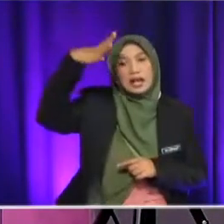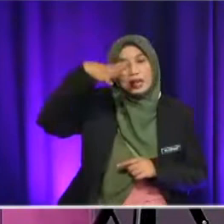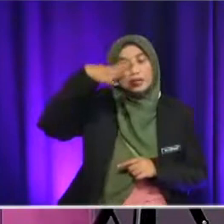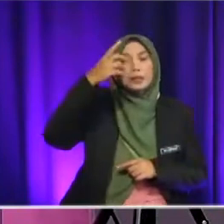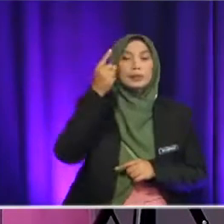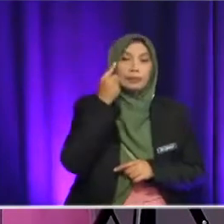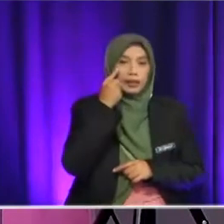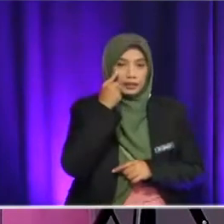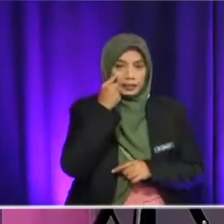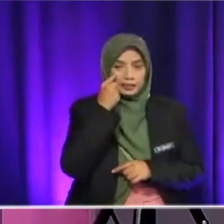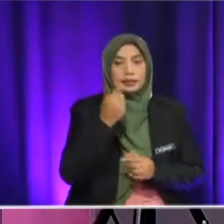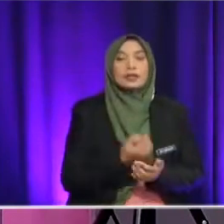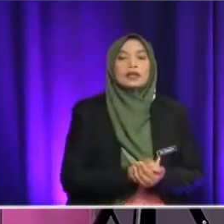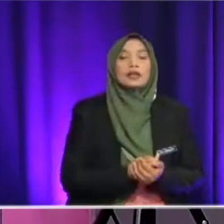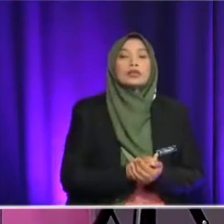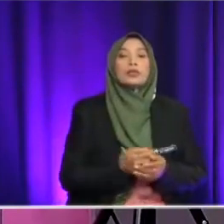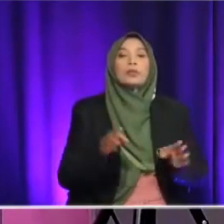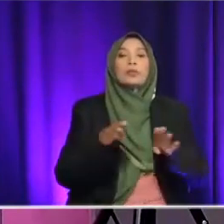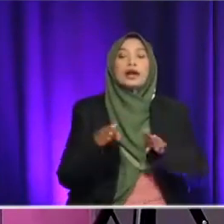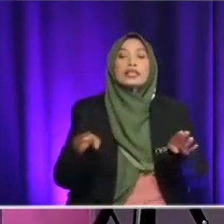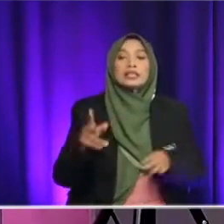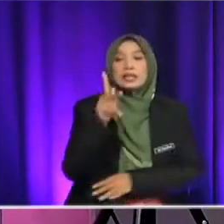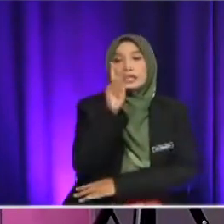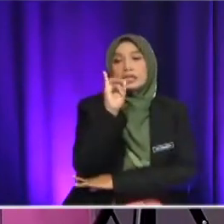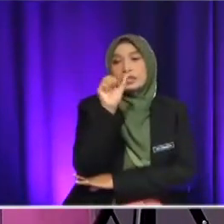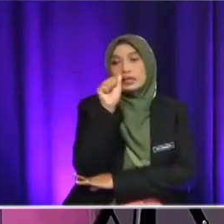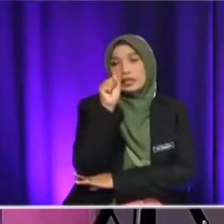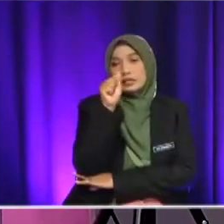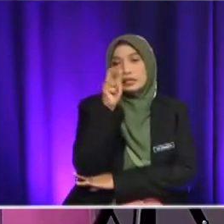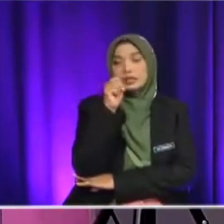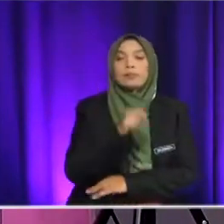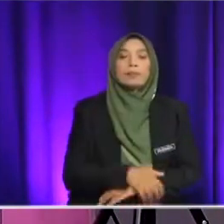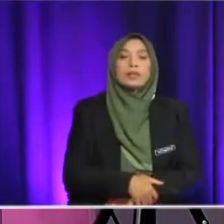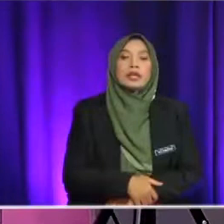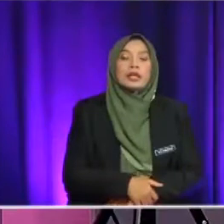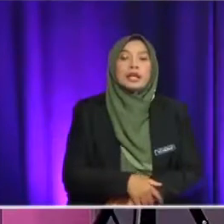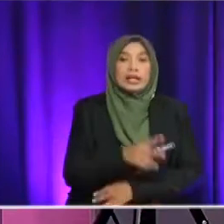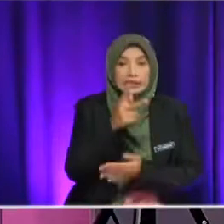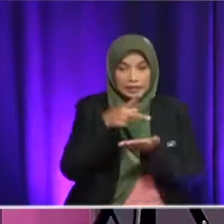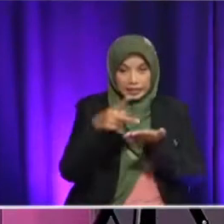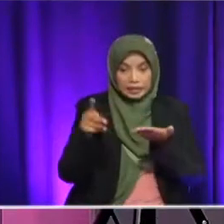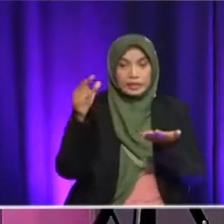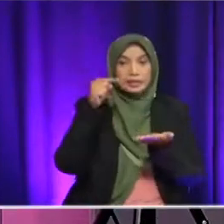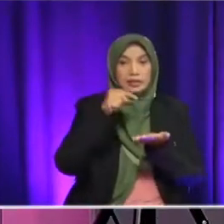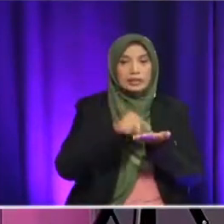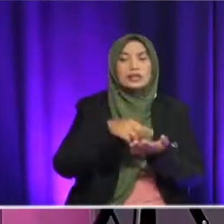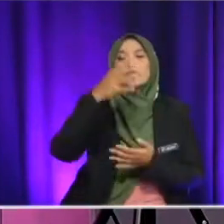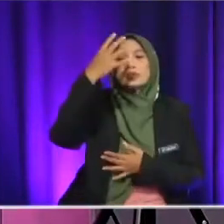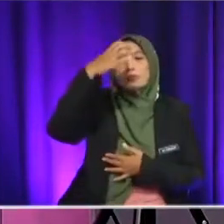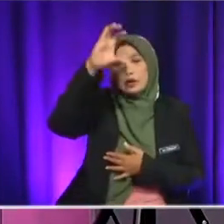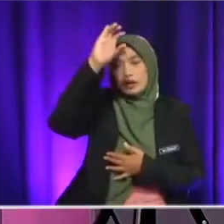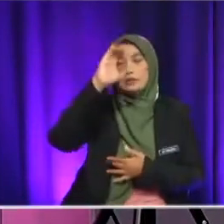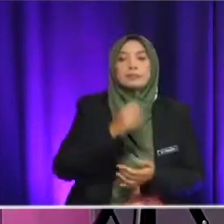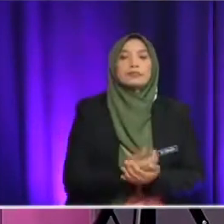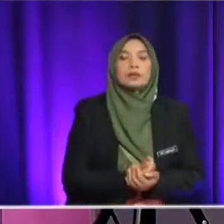Cahaya mata. Itu jadi, bahasa kiasan. Ya, bahasa kiasan di bawah peribahasa. Mm-hmm. Jadi, karangan, benak karangan ini cemerlang.